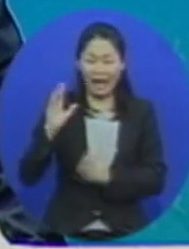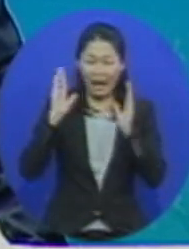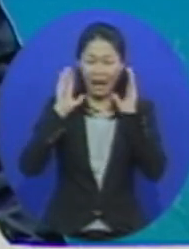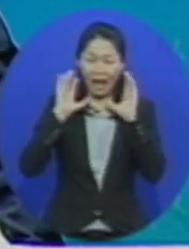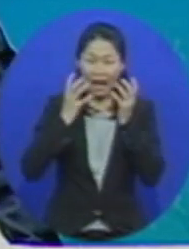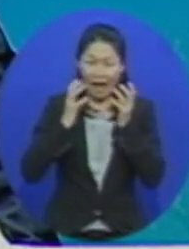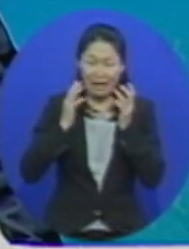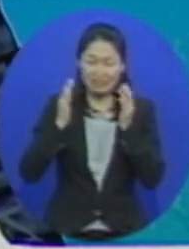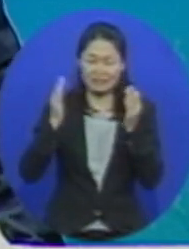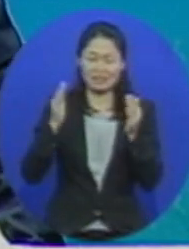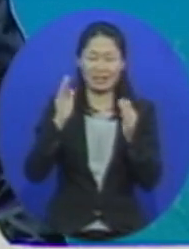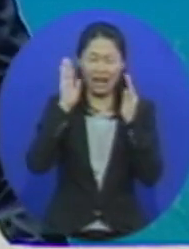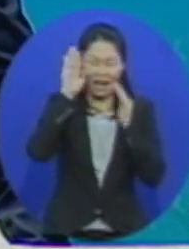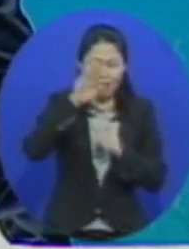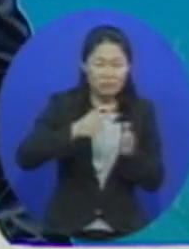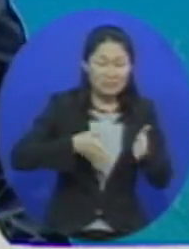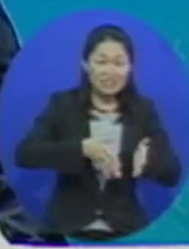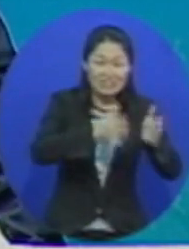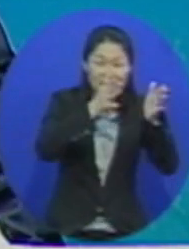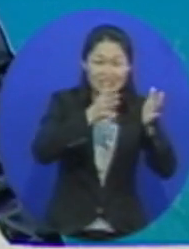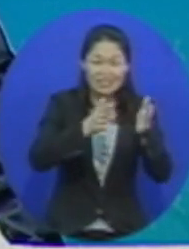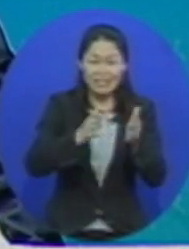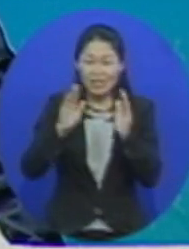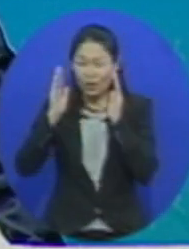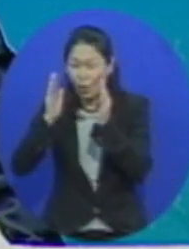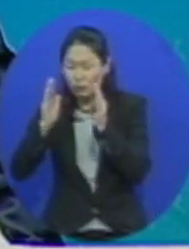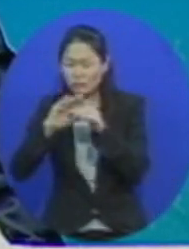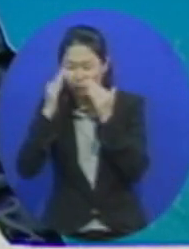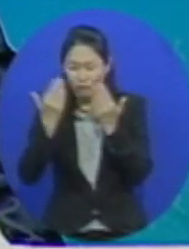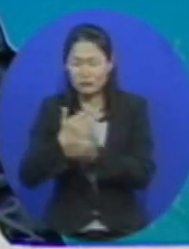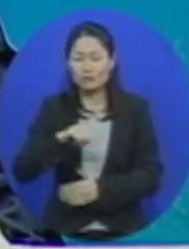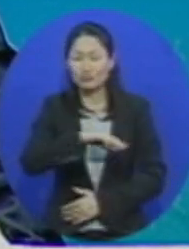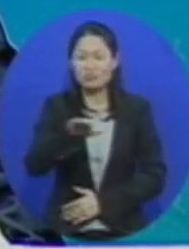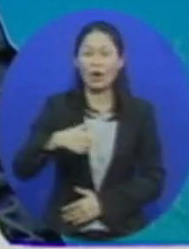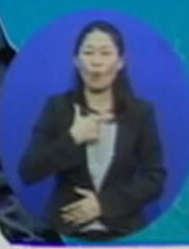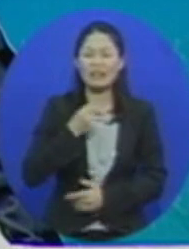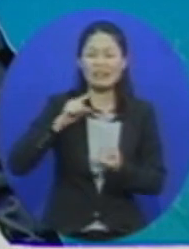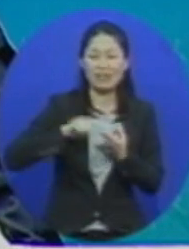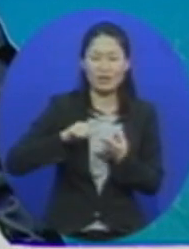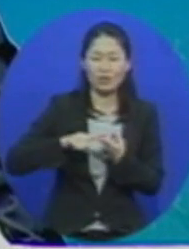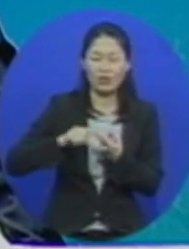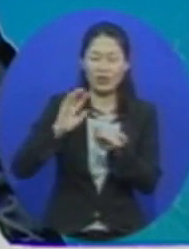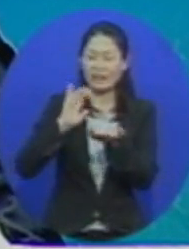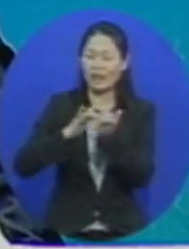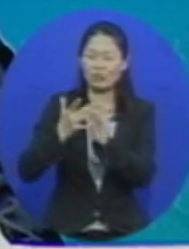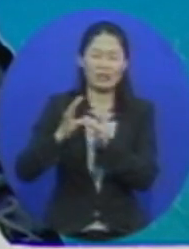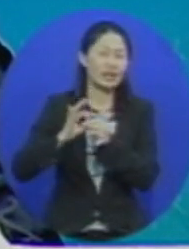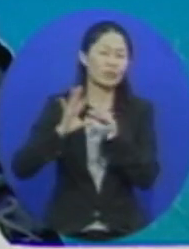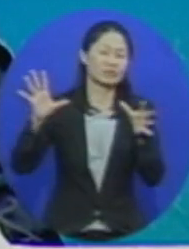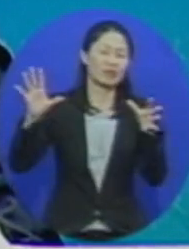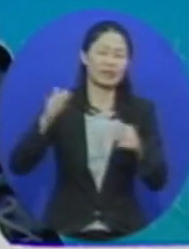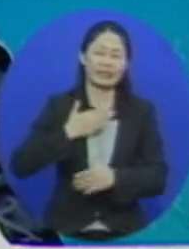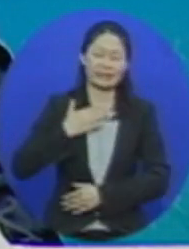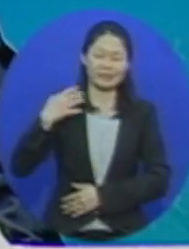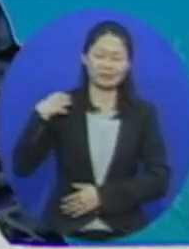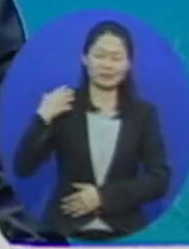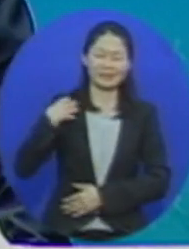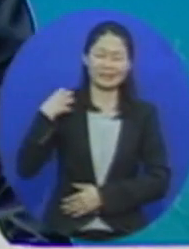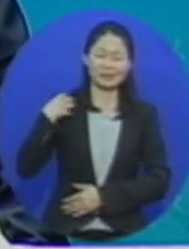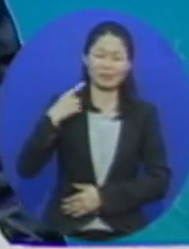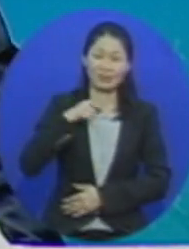공부다 건 우리가 원하는 대로 대 되는 거예요 예수님과 상관없어요 그거는